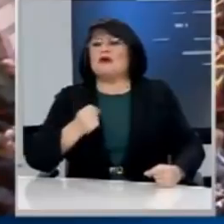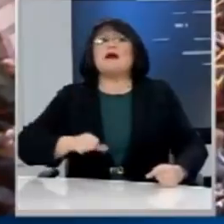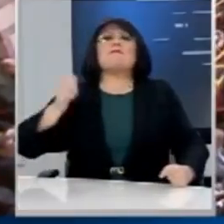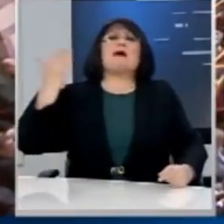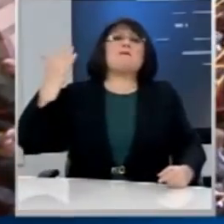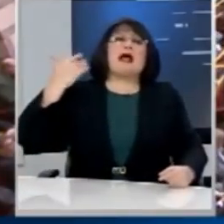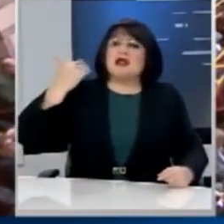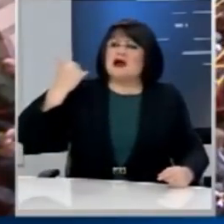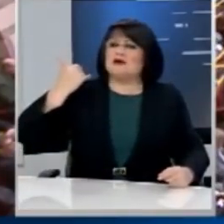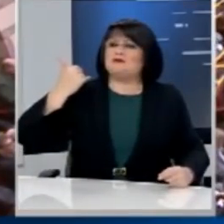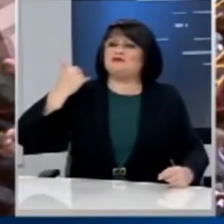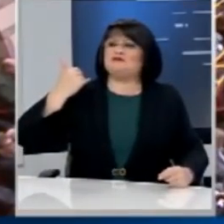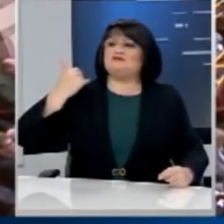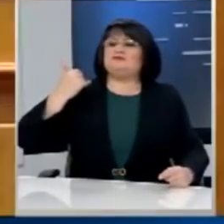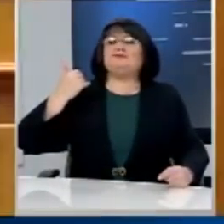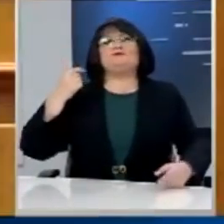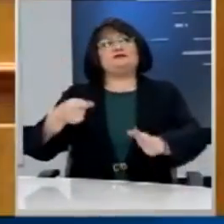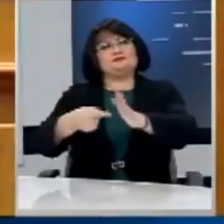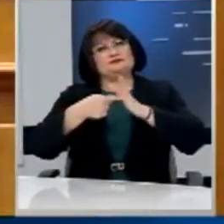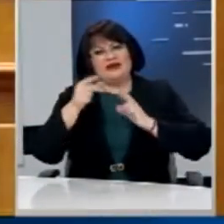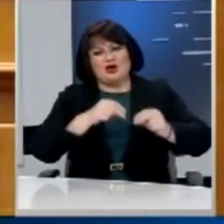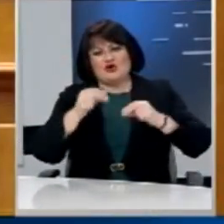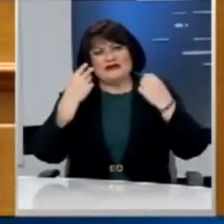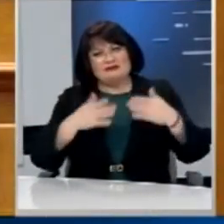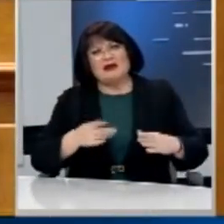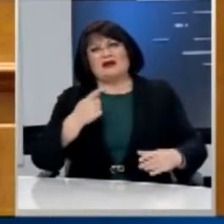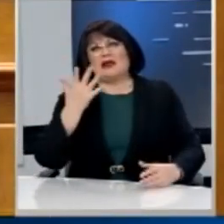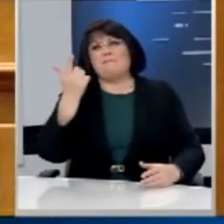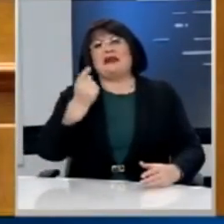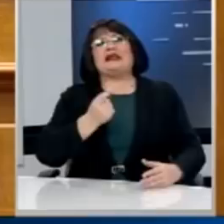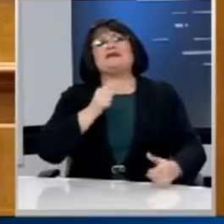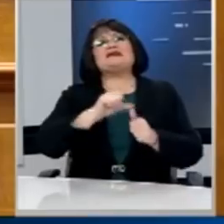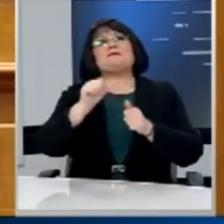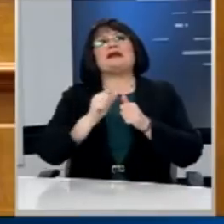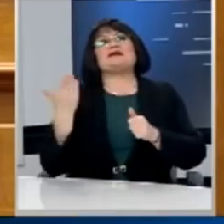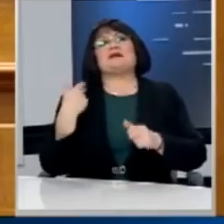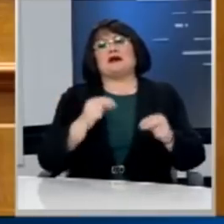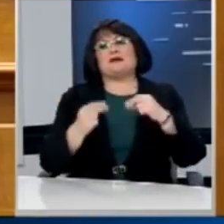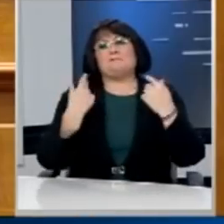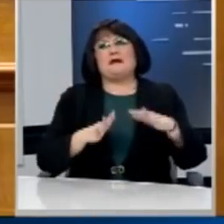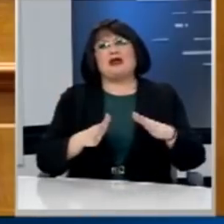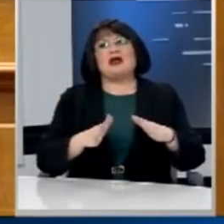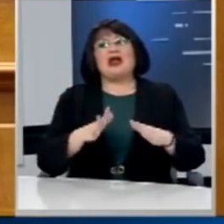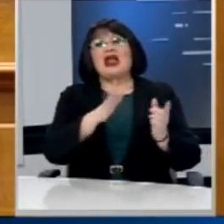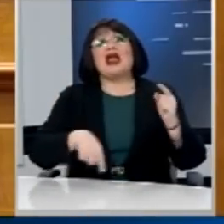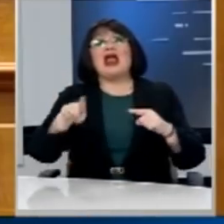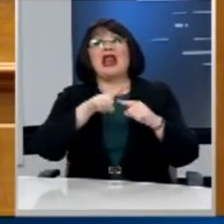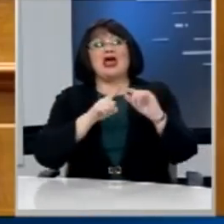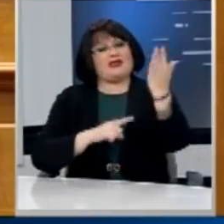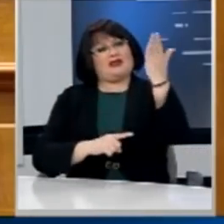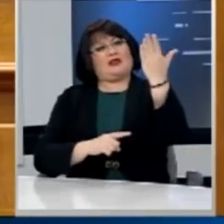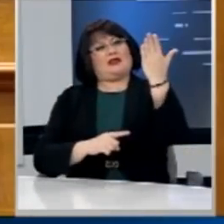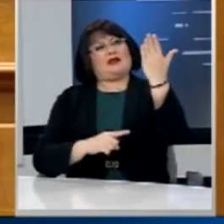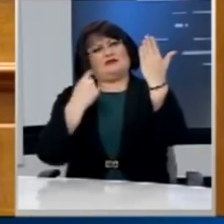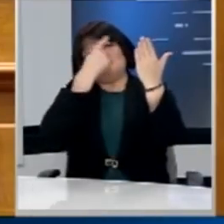χθες, αυτές εκφράστηκαν στις κάλπες πριν από 5,5 μήνες. Η Ελλάδα κοιτάχθηκε στον καθρέφτη